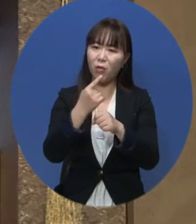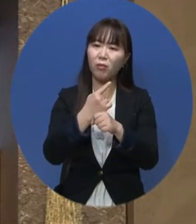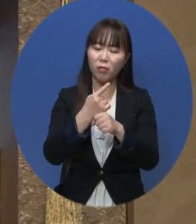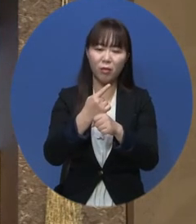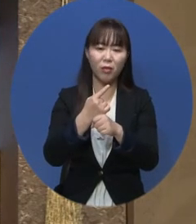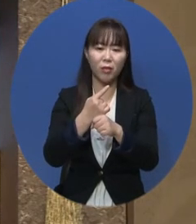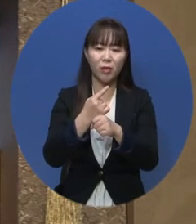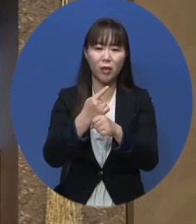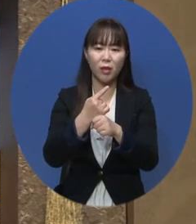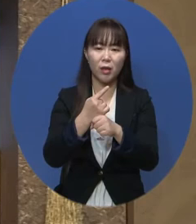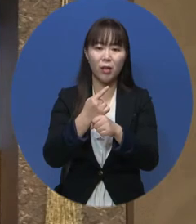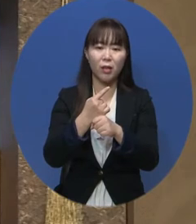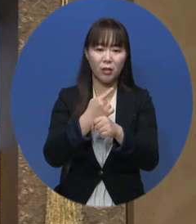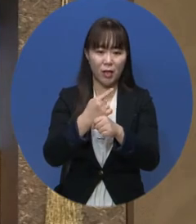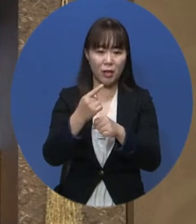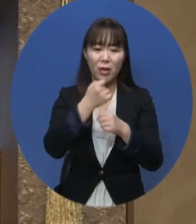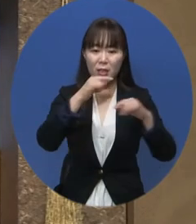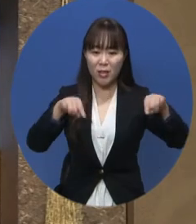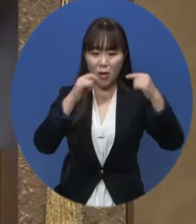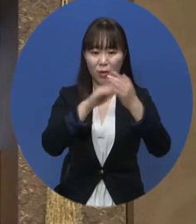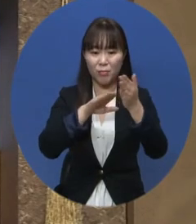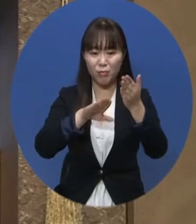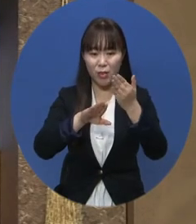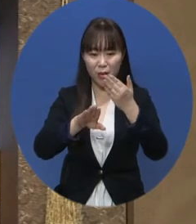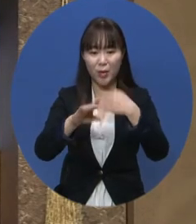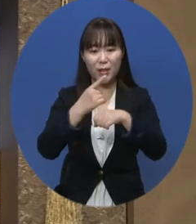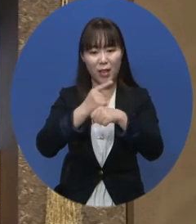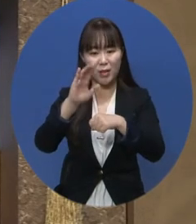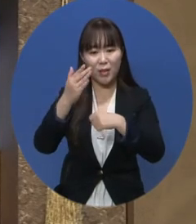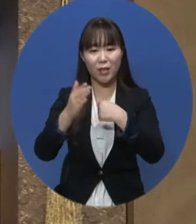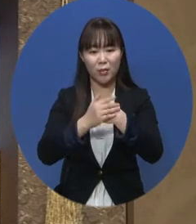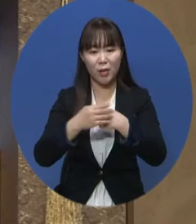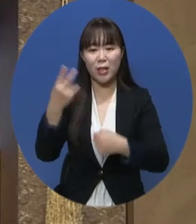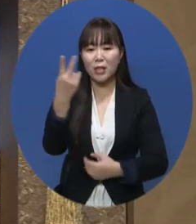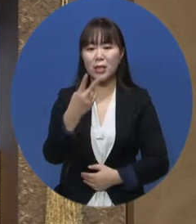내년이죠. 이제 설 지나고 나면 이제 내년이 되니까